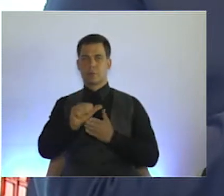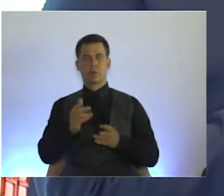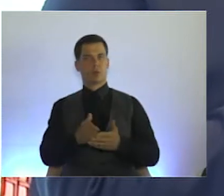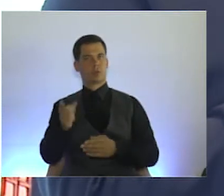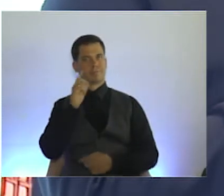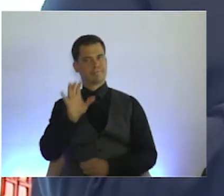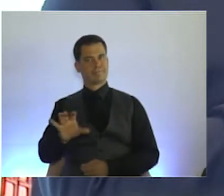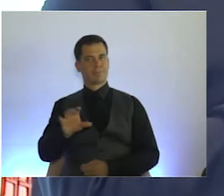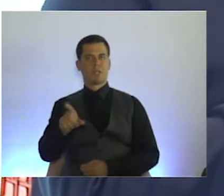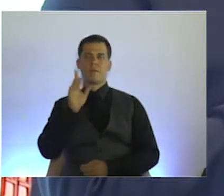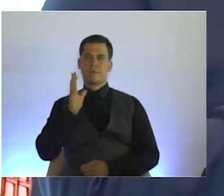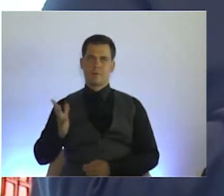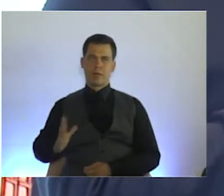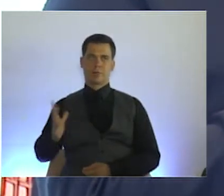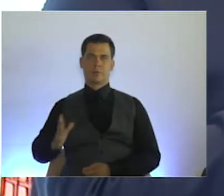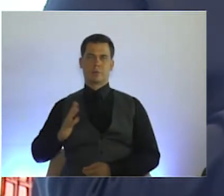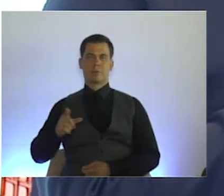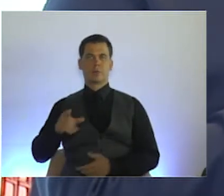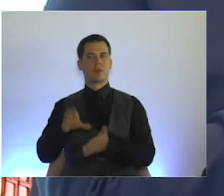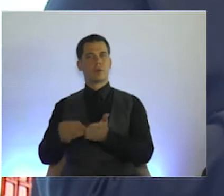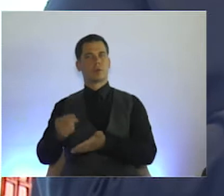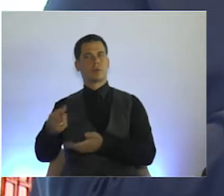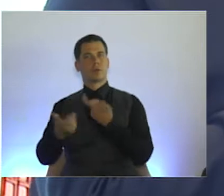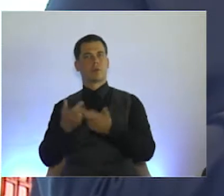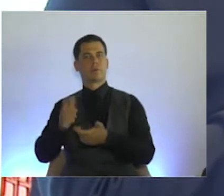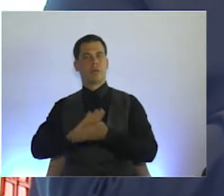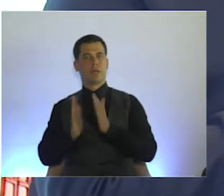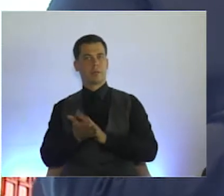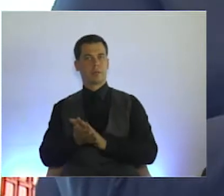że no, zaczyna się rynek